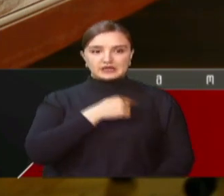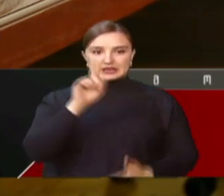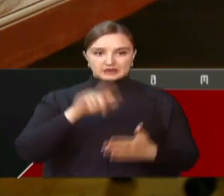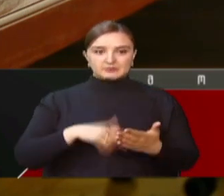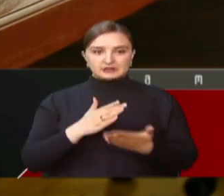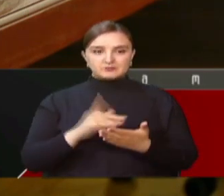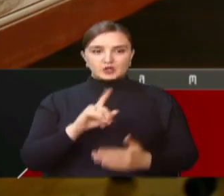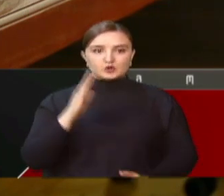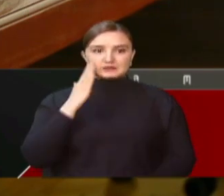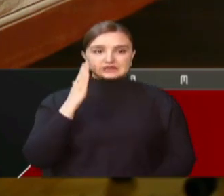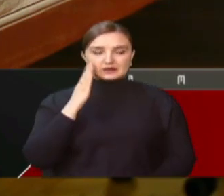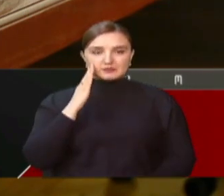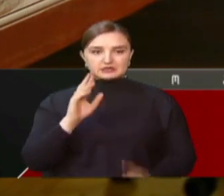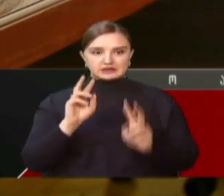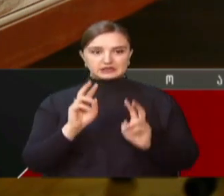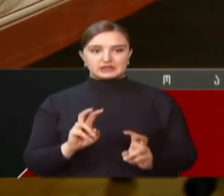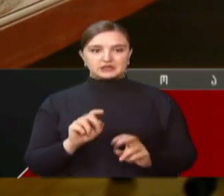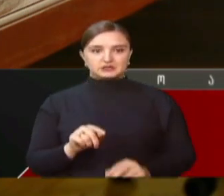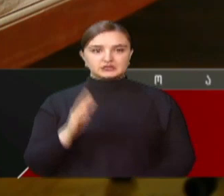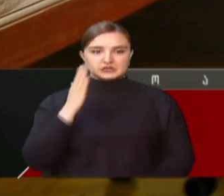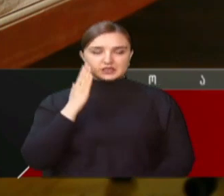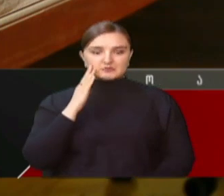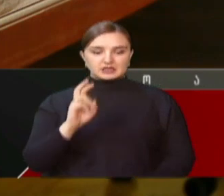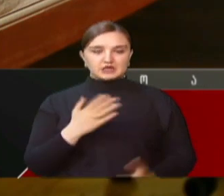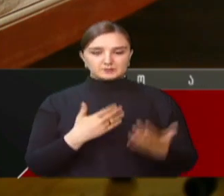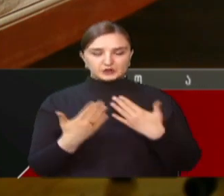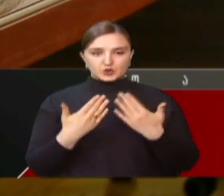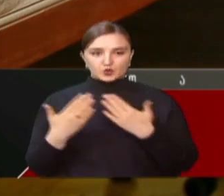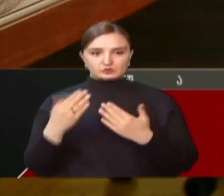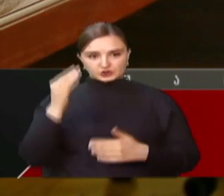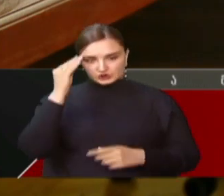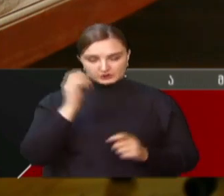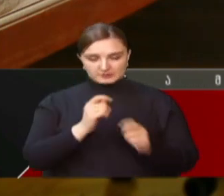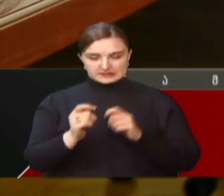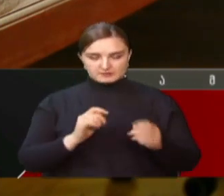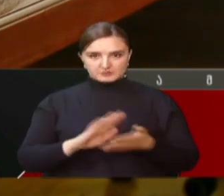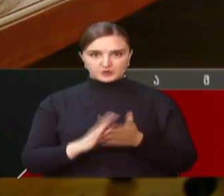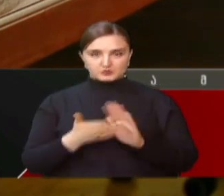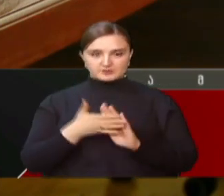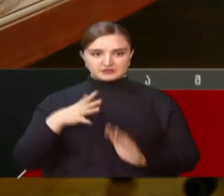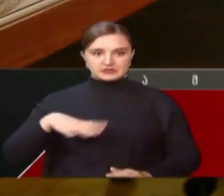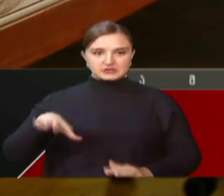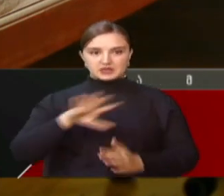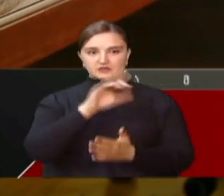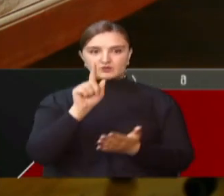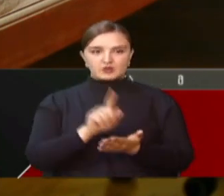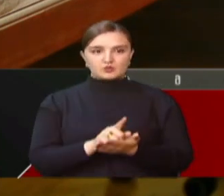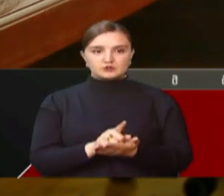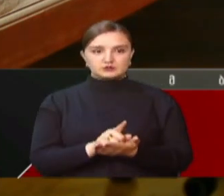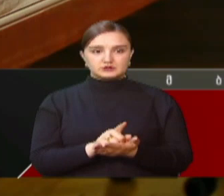რომ სამართლიანი განჯის და სამართლიანი მიდგომის და შეფასების პირობებში